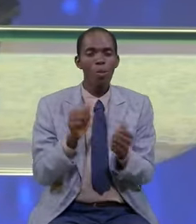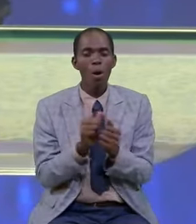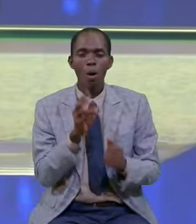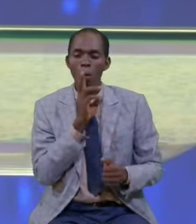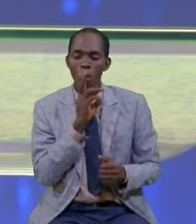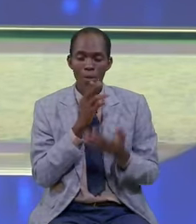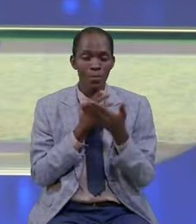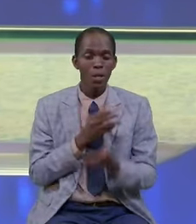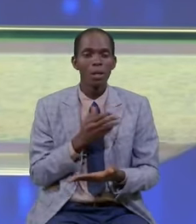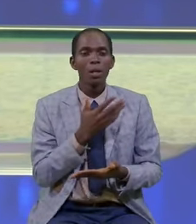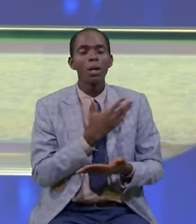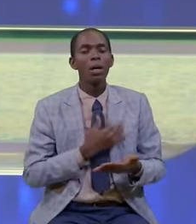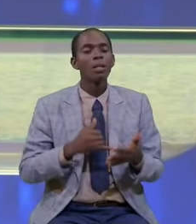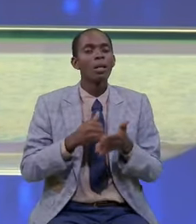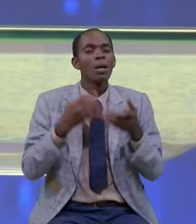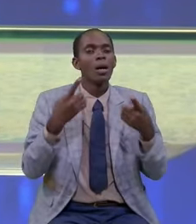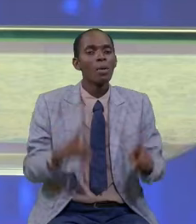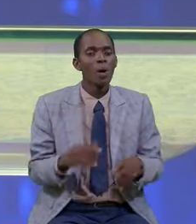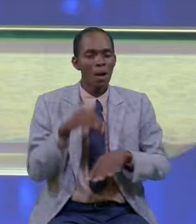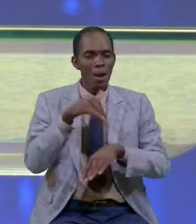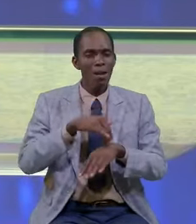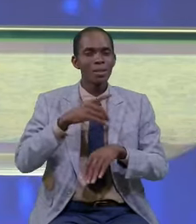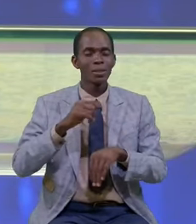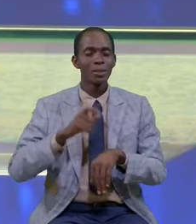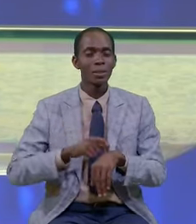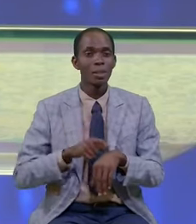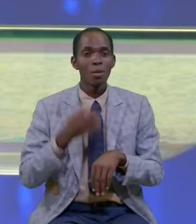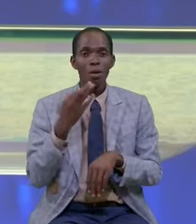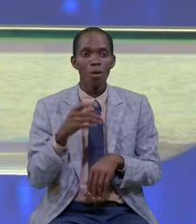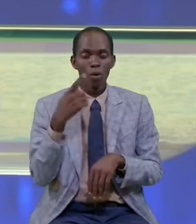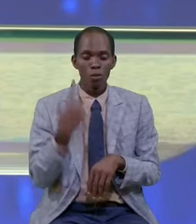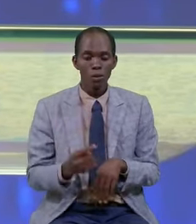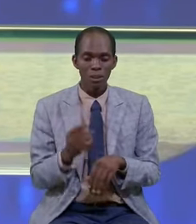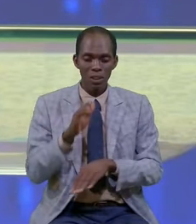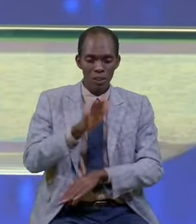Au moment de la présentation de l'offrande,